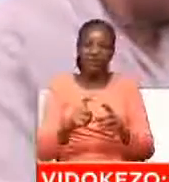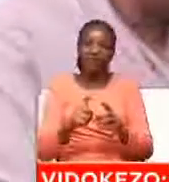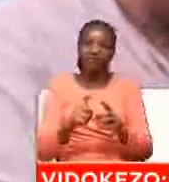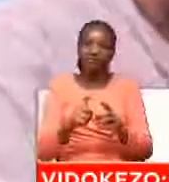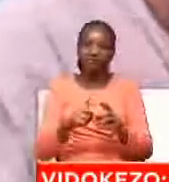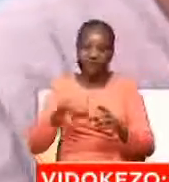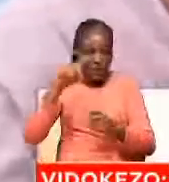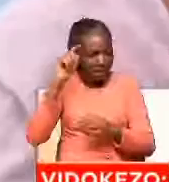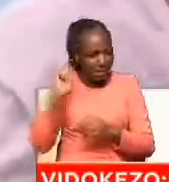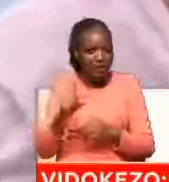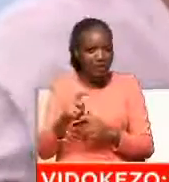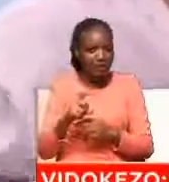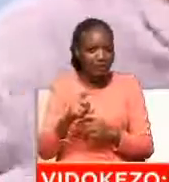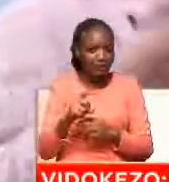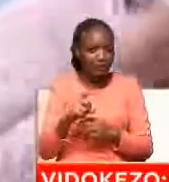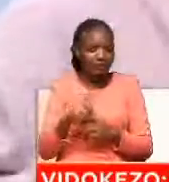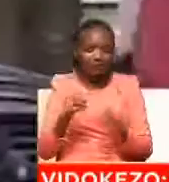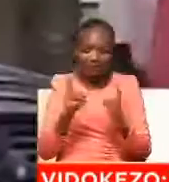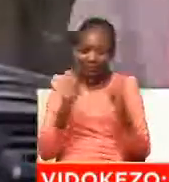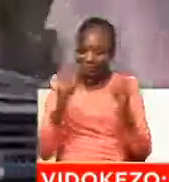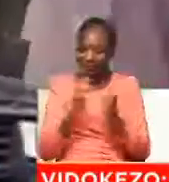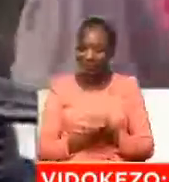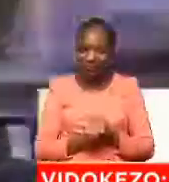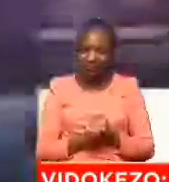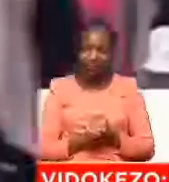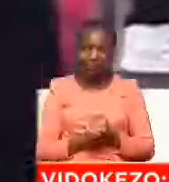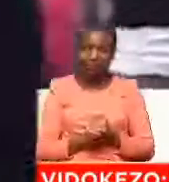waipitishe mahali inatakikana.